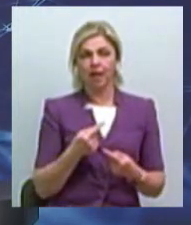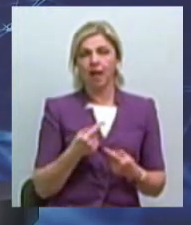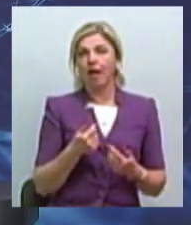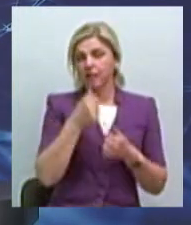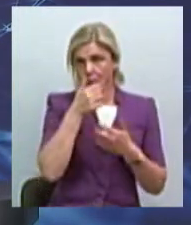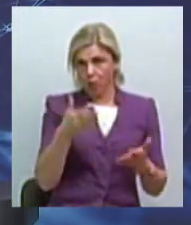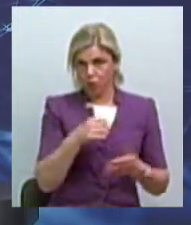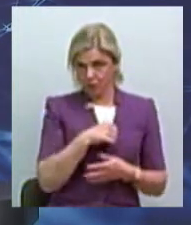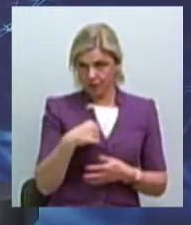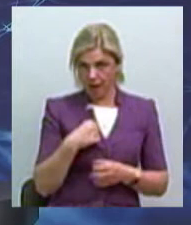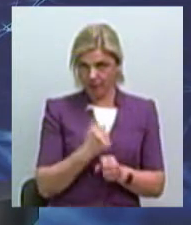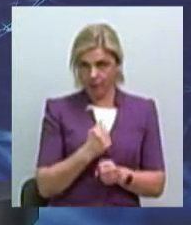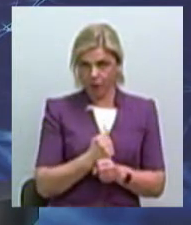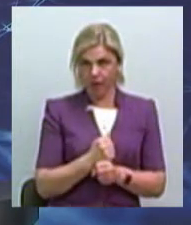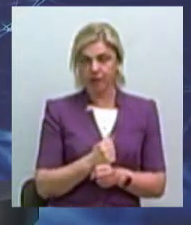не можуть.